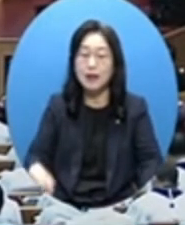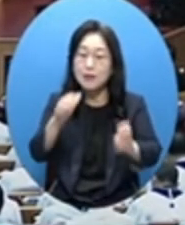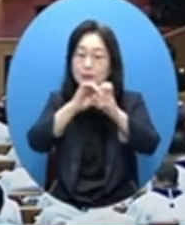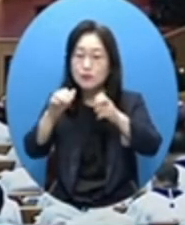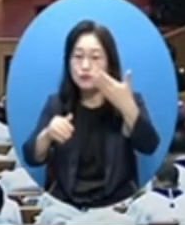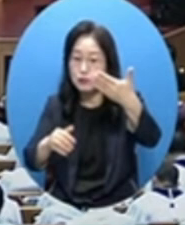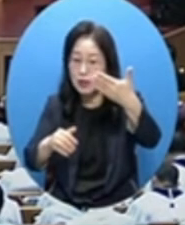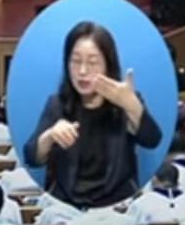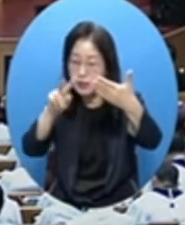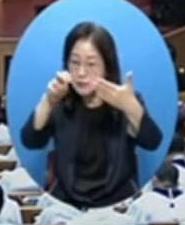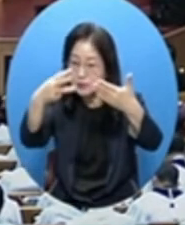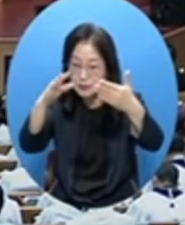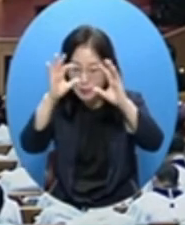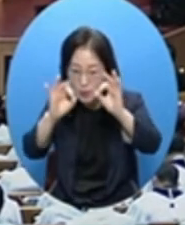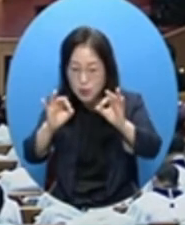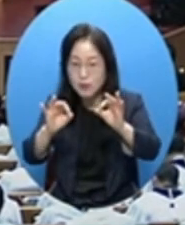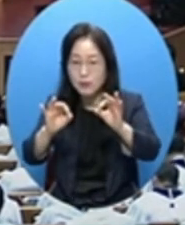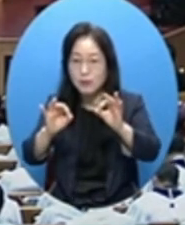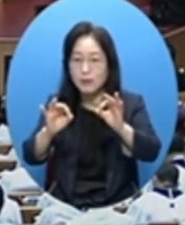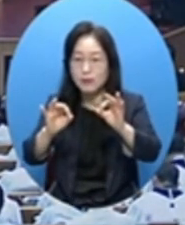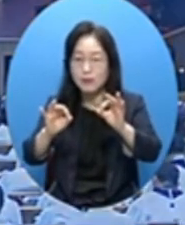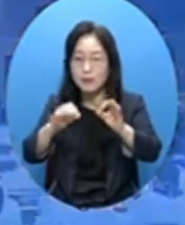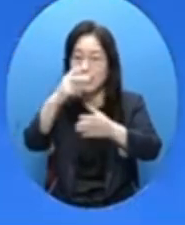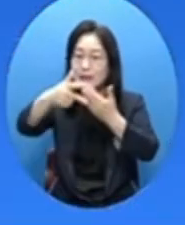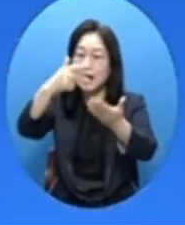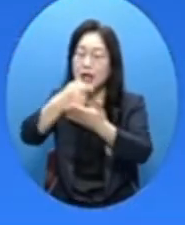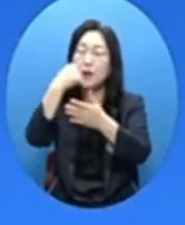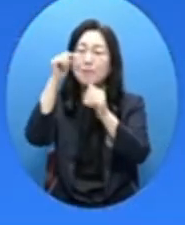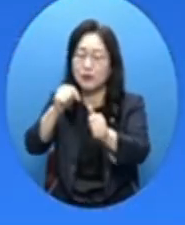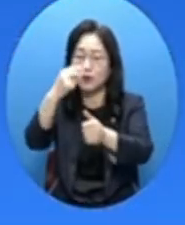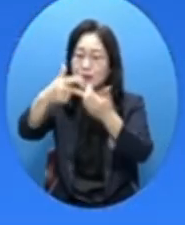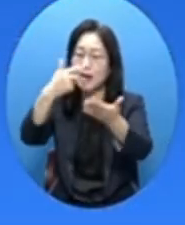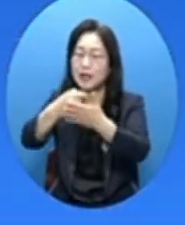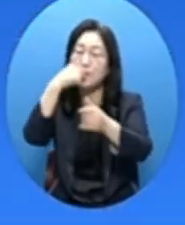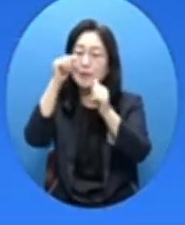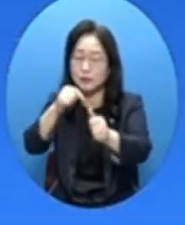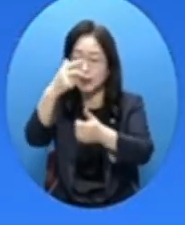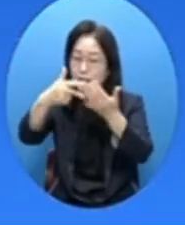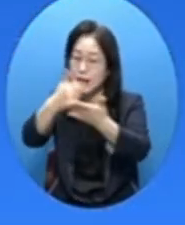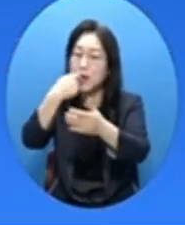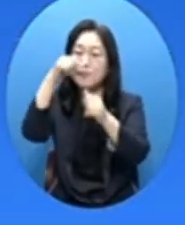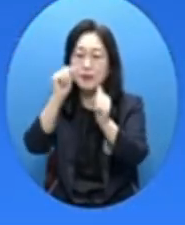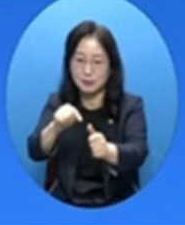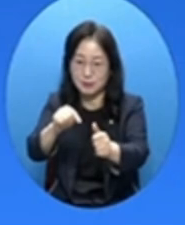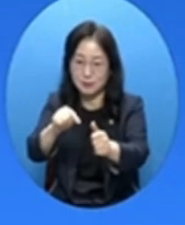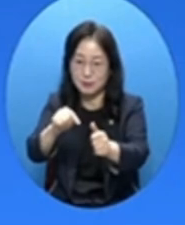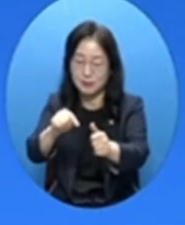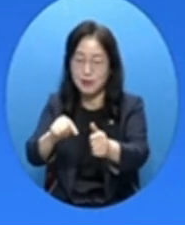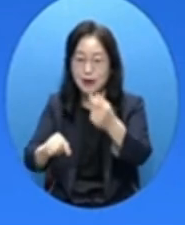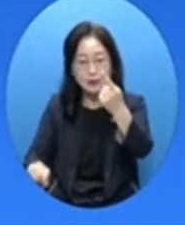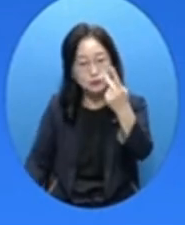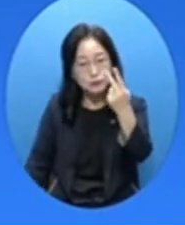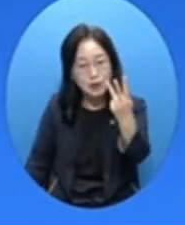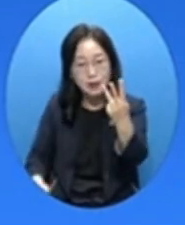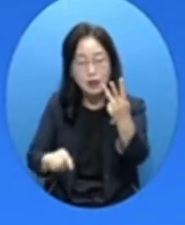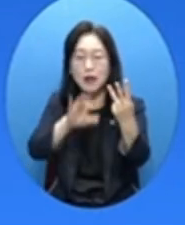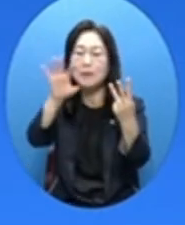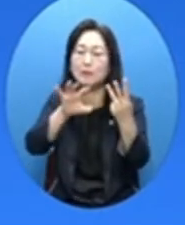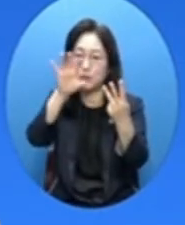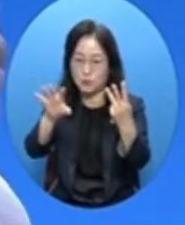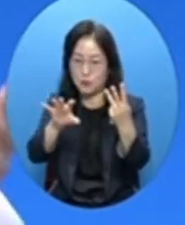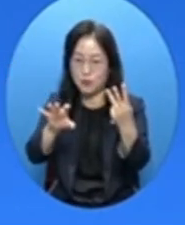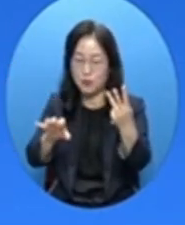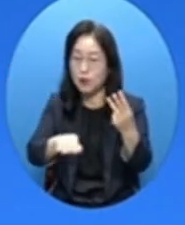3절 한 절에 야외 명령 야외의 명령 야외 명령이란 말이 세 번이나 반복되어서 나옵니다